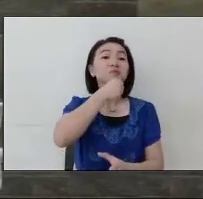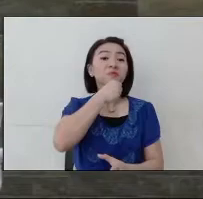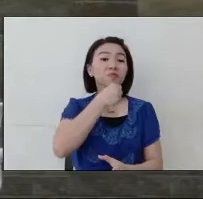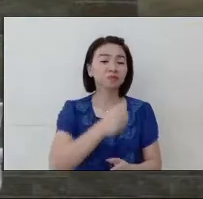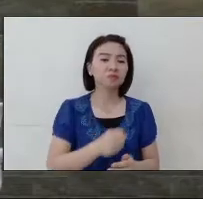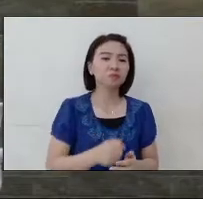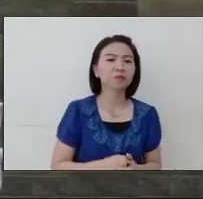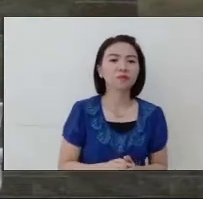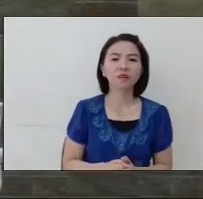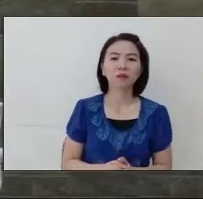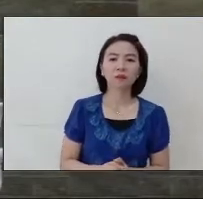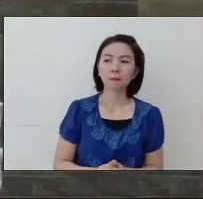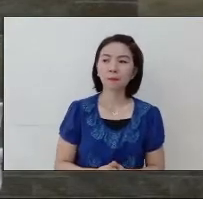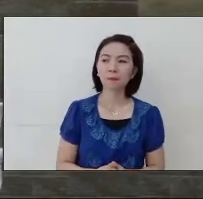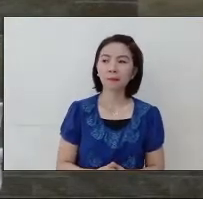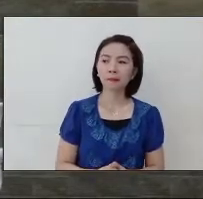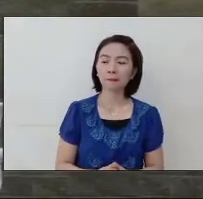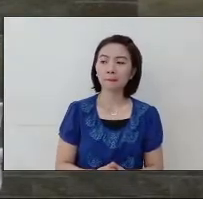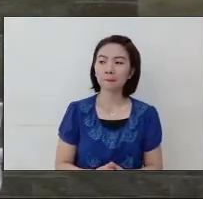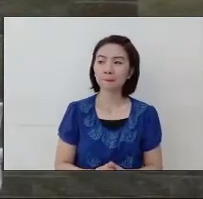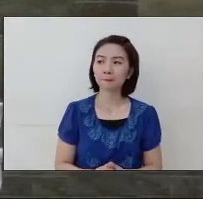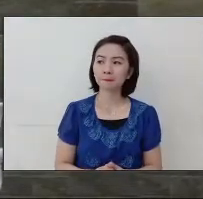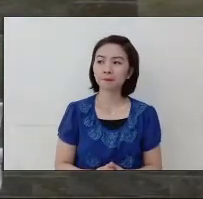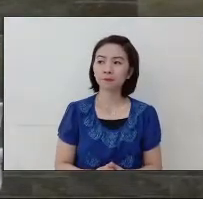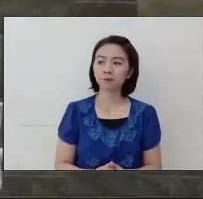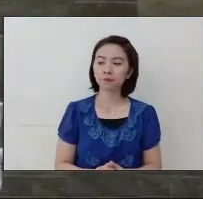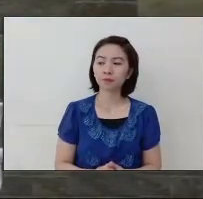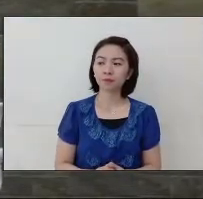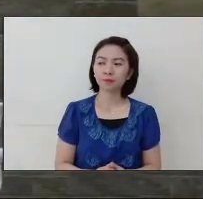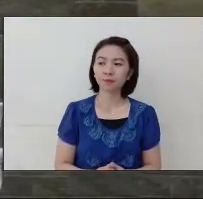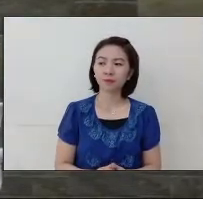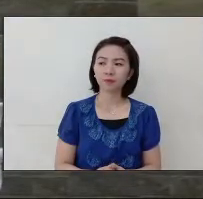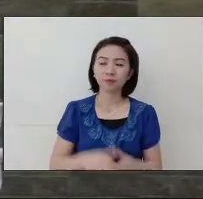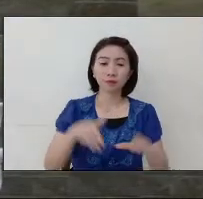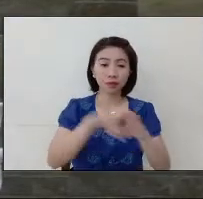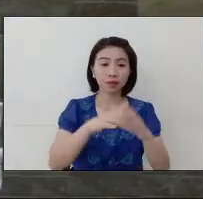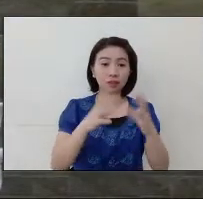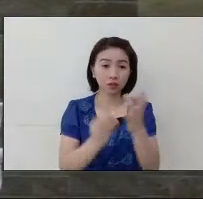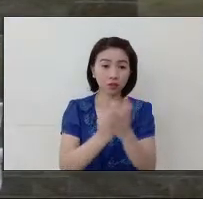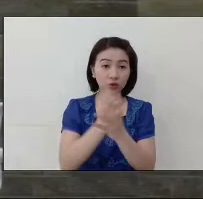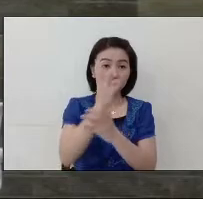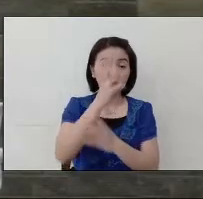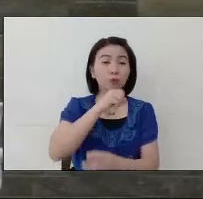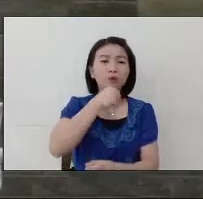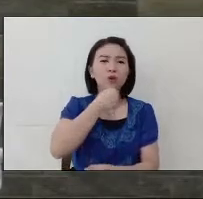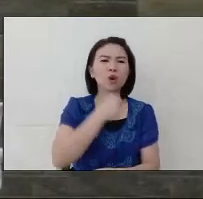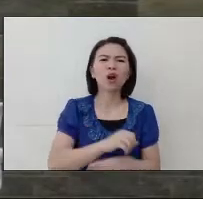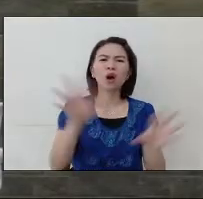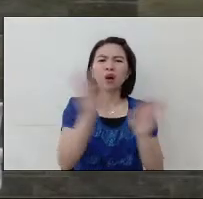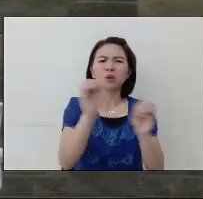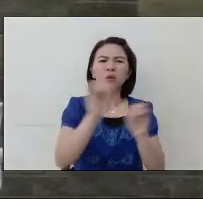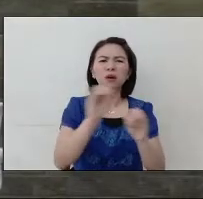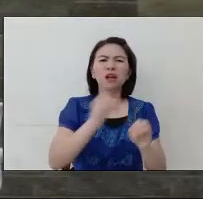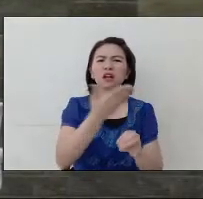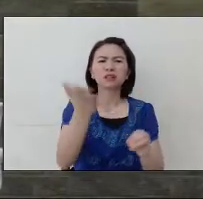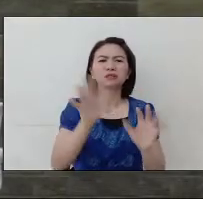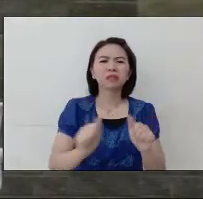ka tumagmukhang matanda. Pero sa pagtanda, kapatid, ay wala ka nang dapat gawin. Hayaan mo lang yung sarili mo, tatanda